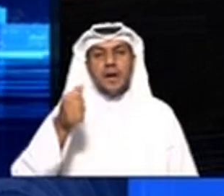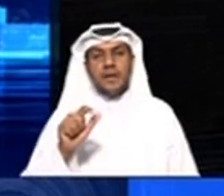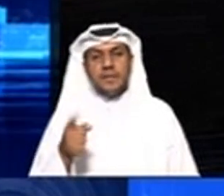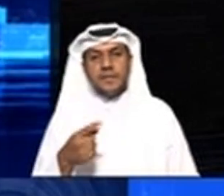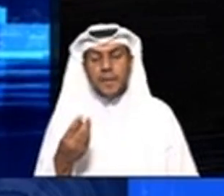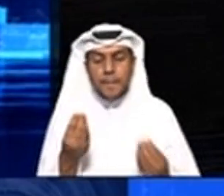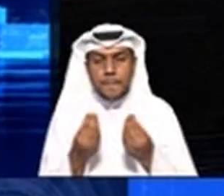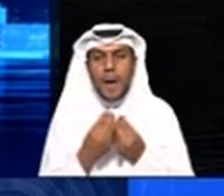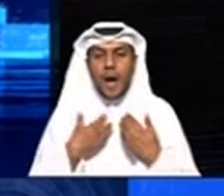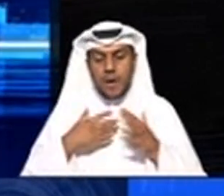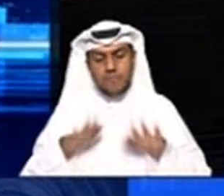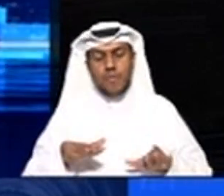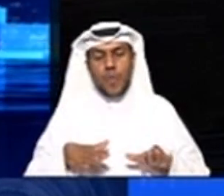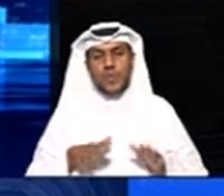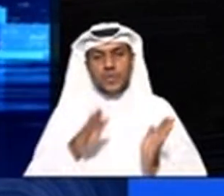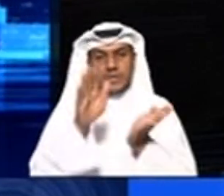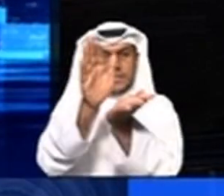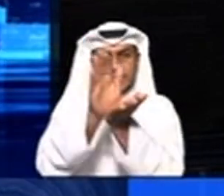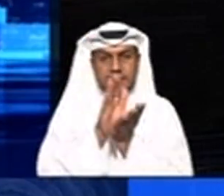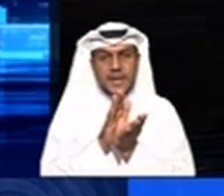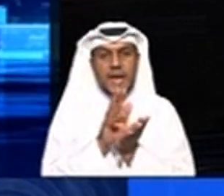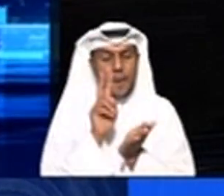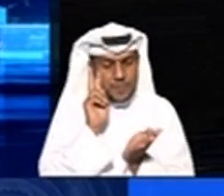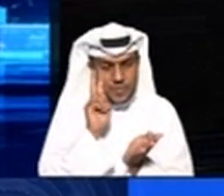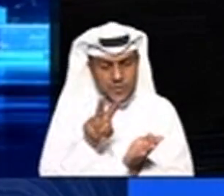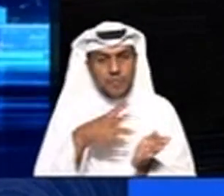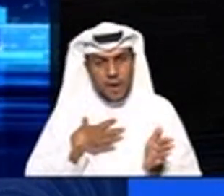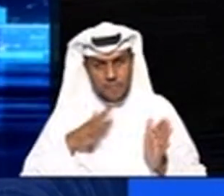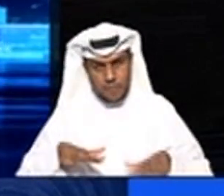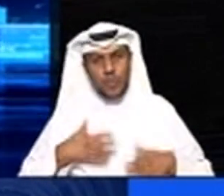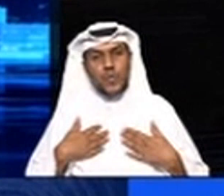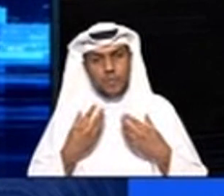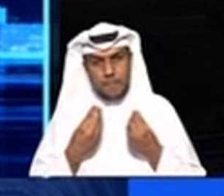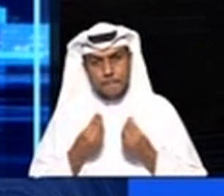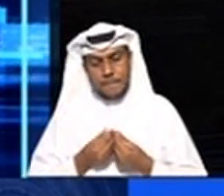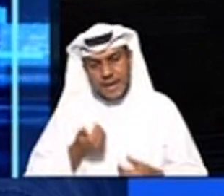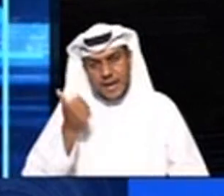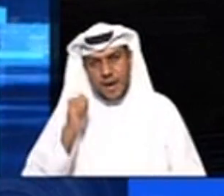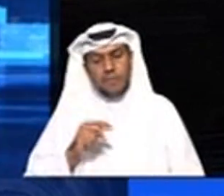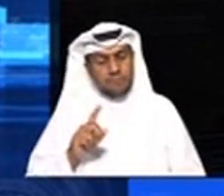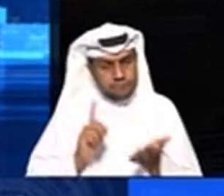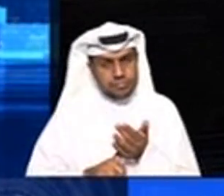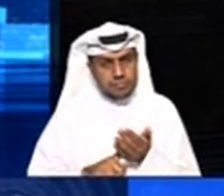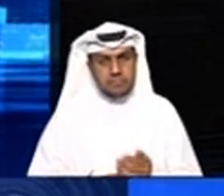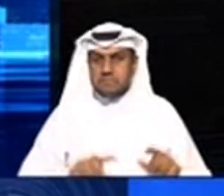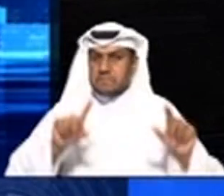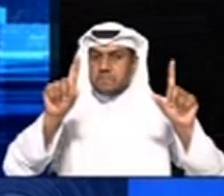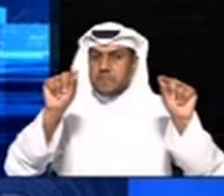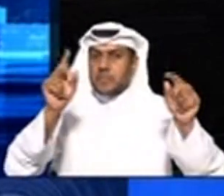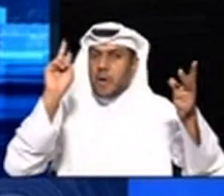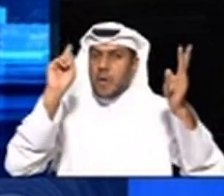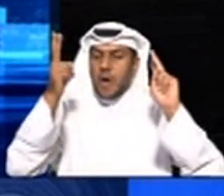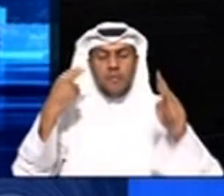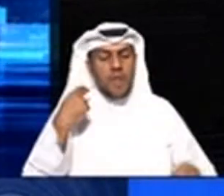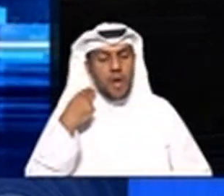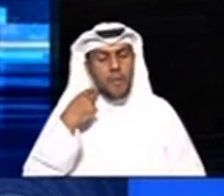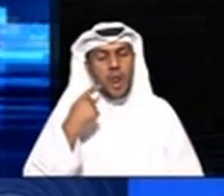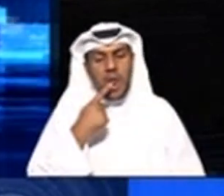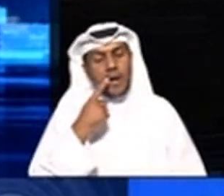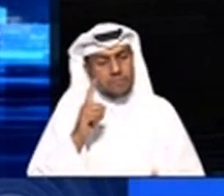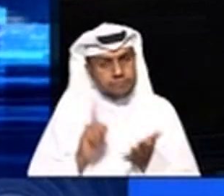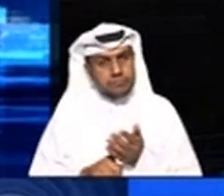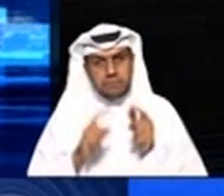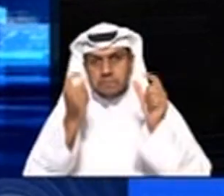الوسام في البيت الأبيض، وأمانة كان حفل ممتاز وسادة جو ودي